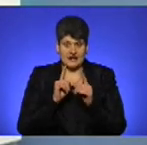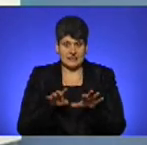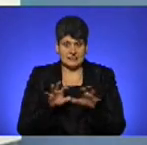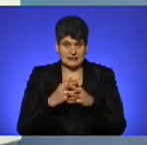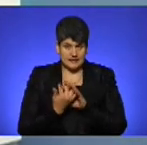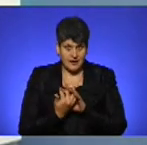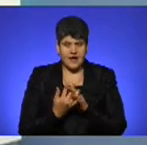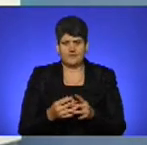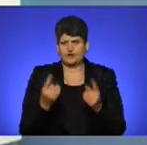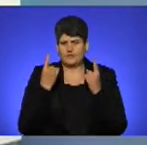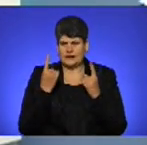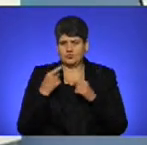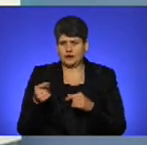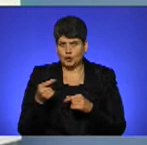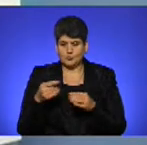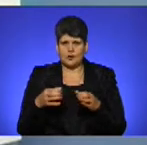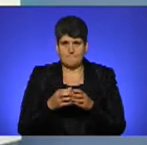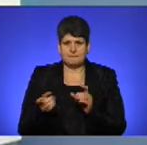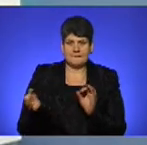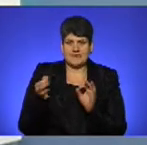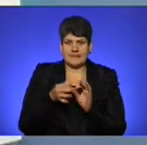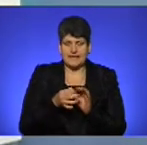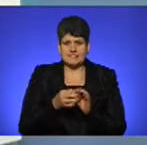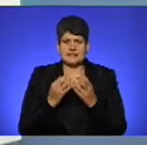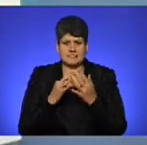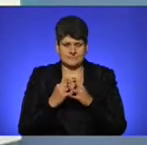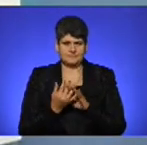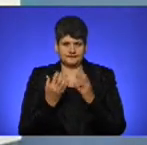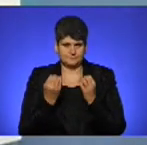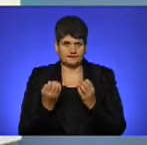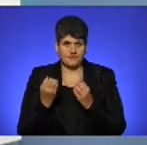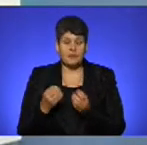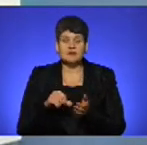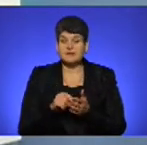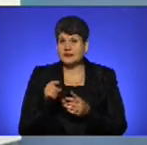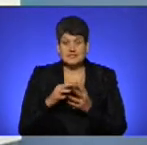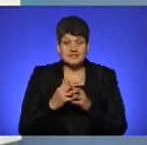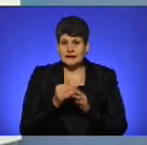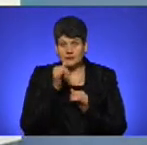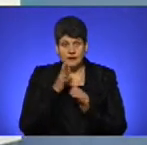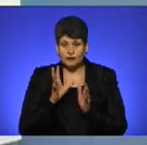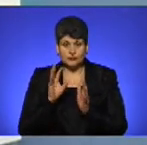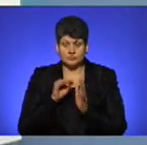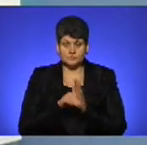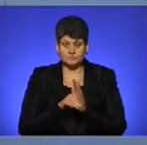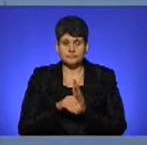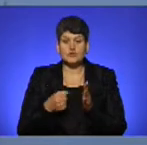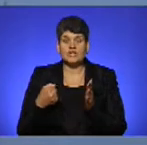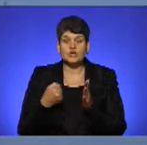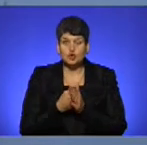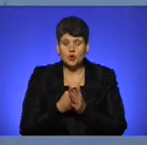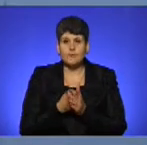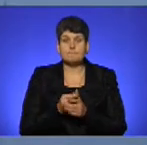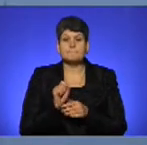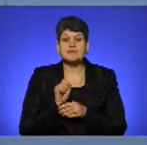до Великої Тернопільської громади приєдналося ще кілька сіл, то представників цих сіл, в принципі, немає. До призначення